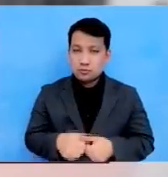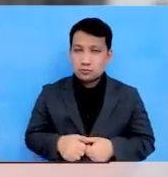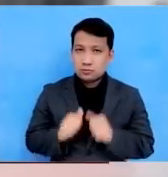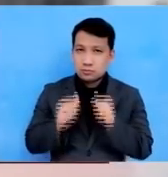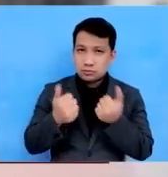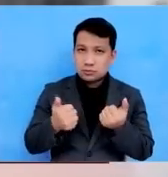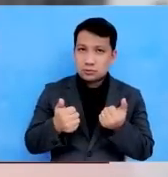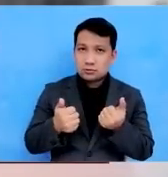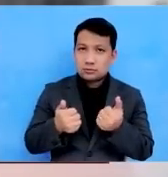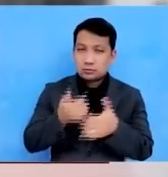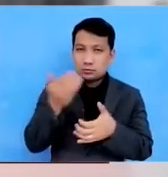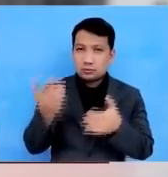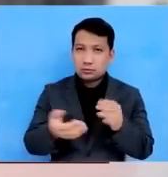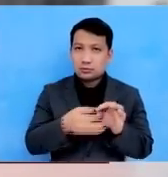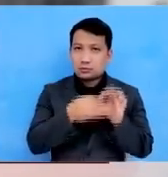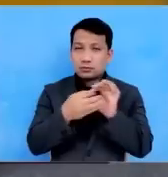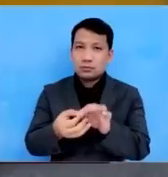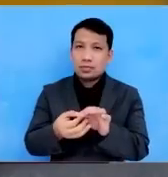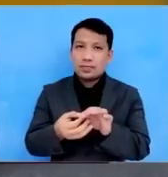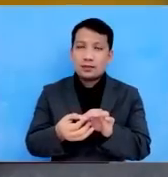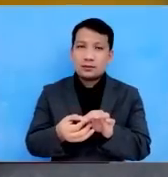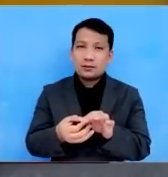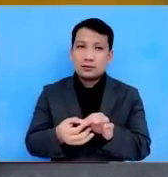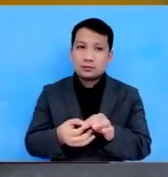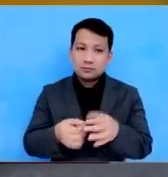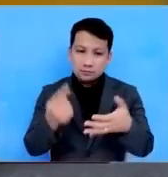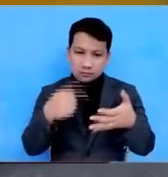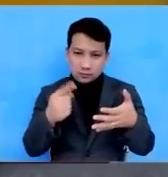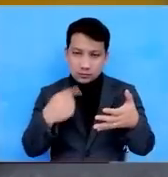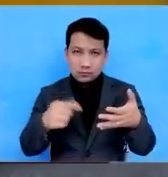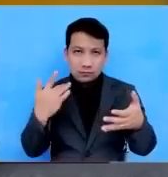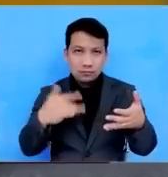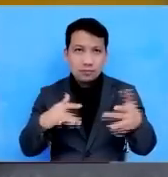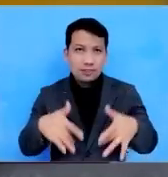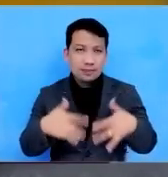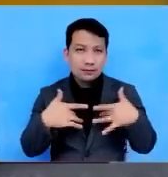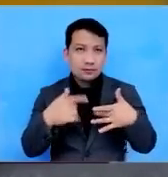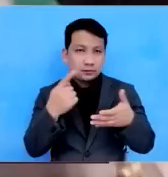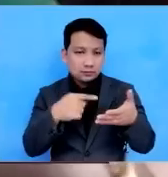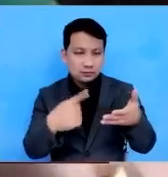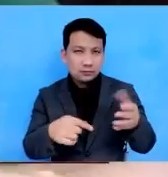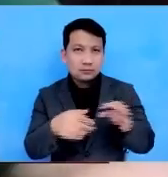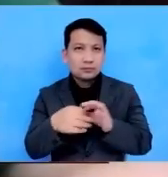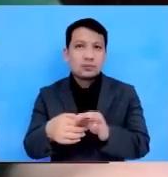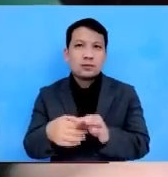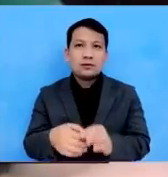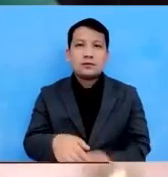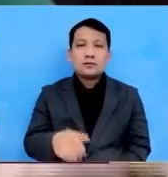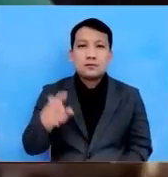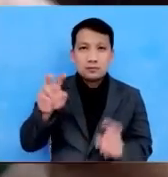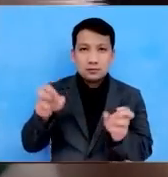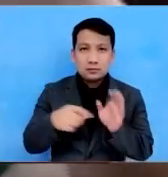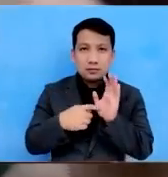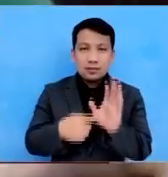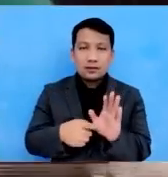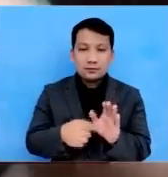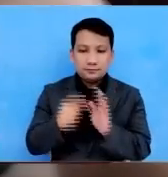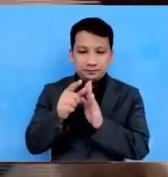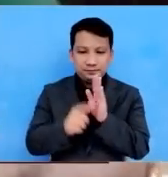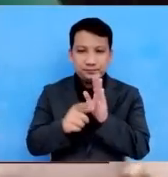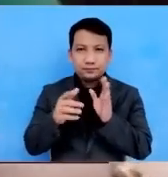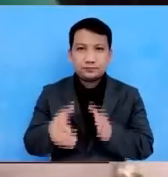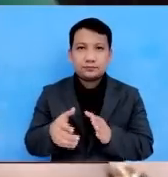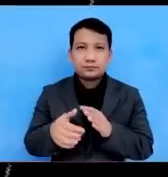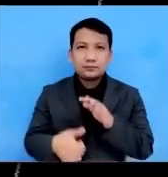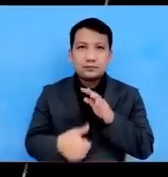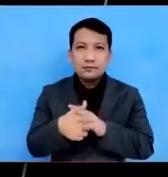sa lifestyle check. Sa programang The Chiefs ng One News, sinabi ni Attorney Causing na lumabas ang utos na patayin si